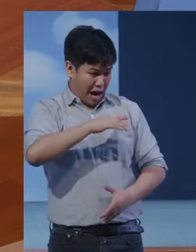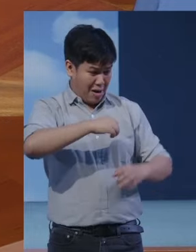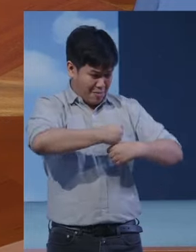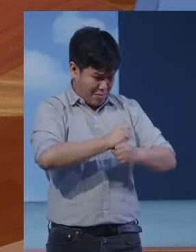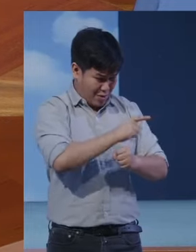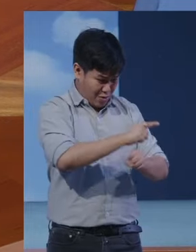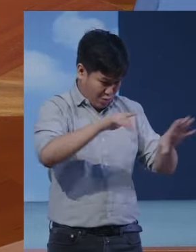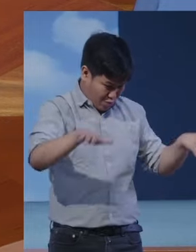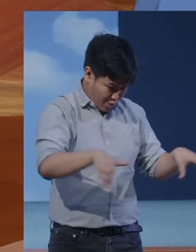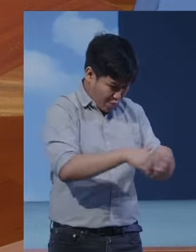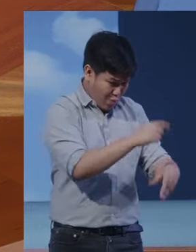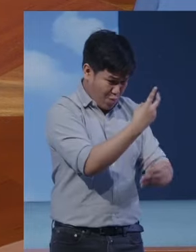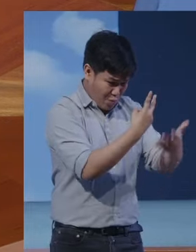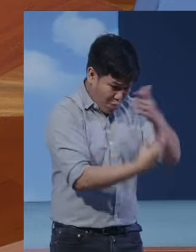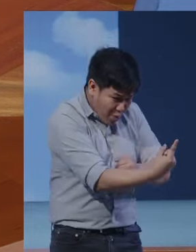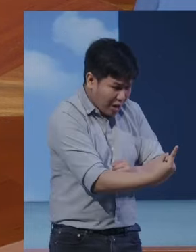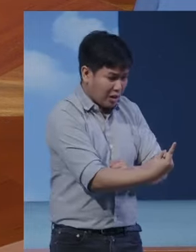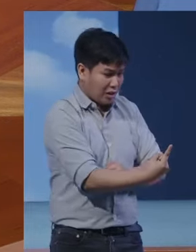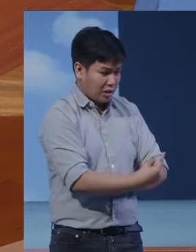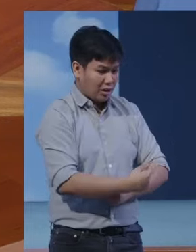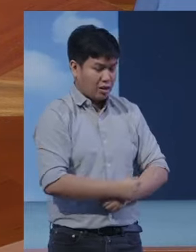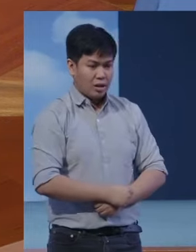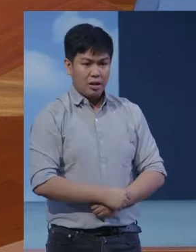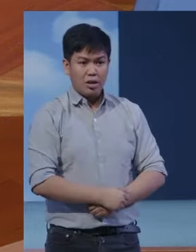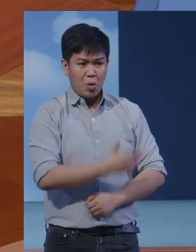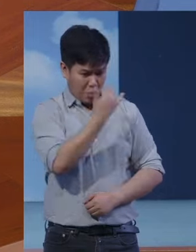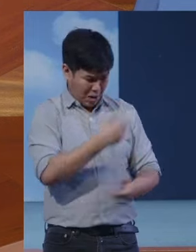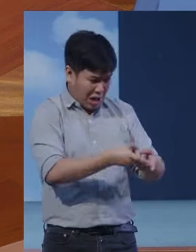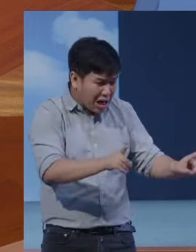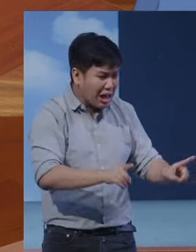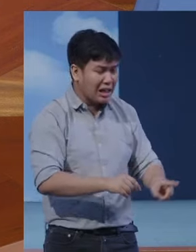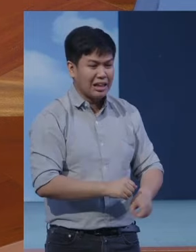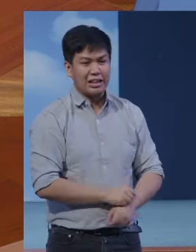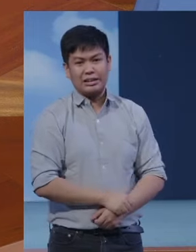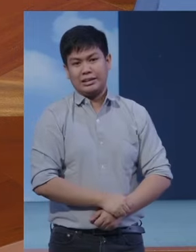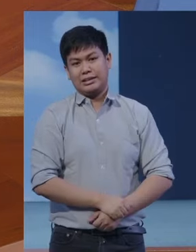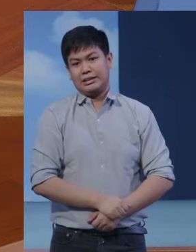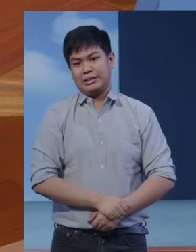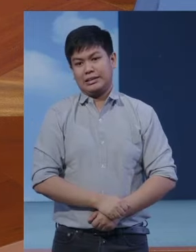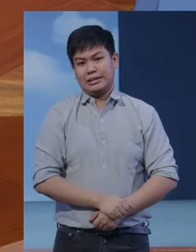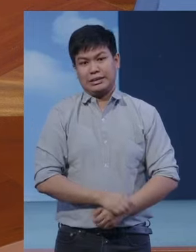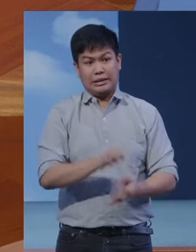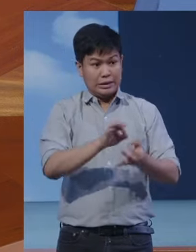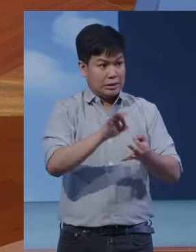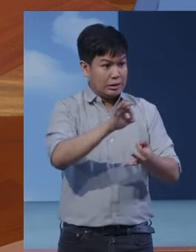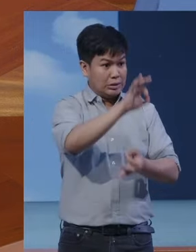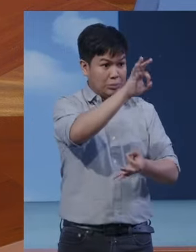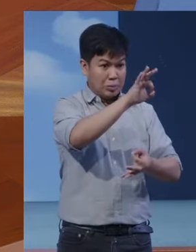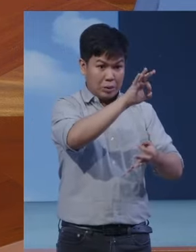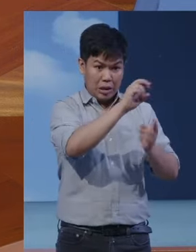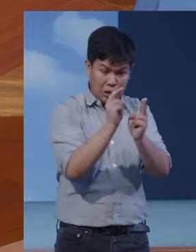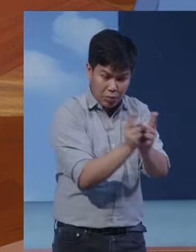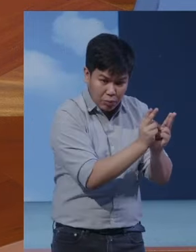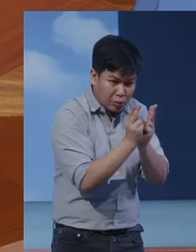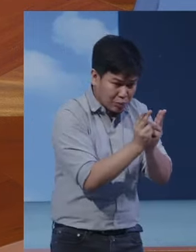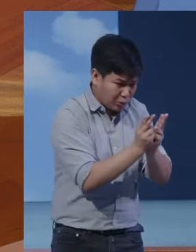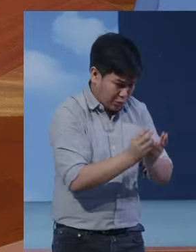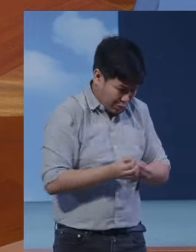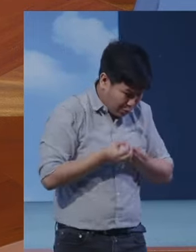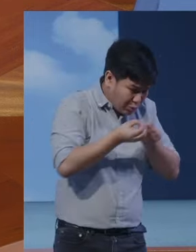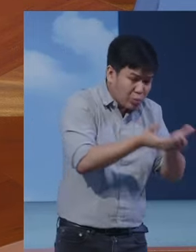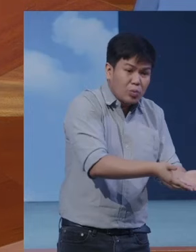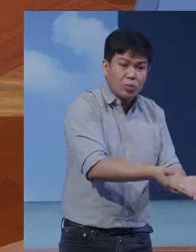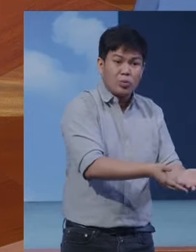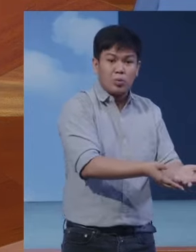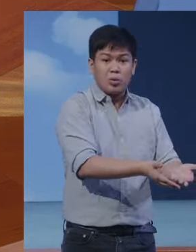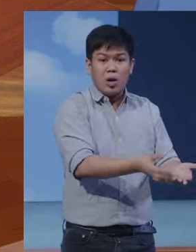malaka ang genesis 2:24 with a portion of the spirit in their Union present ang